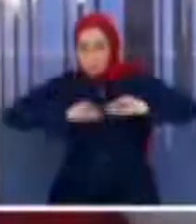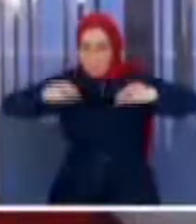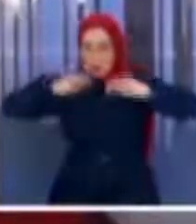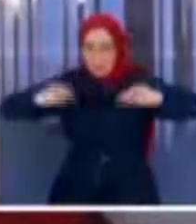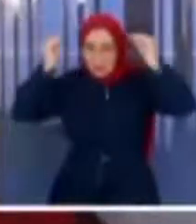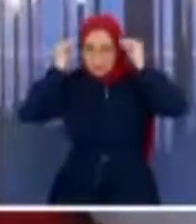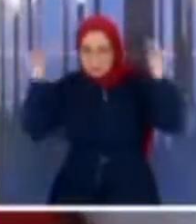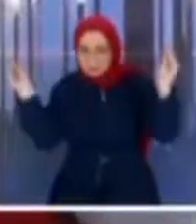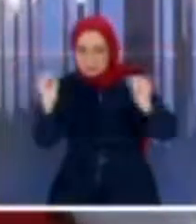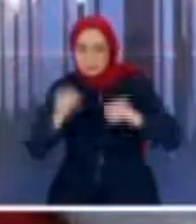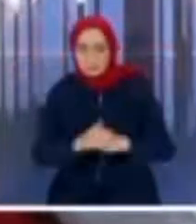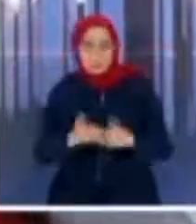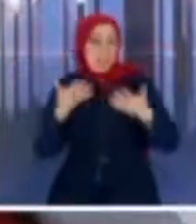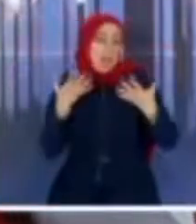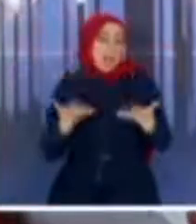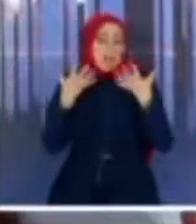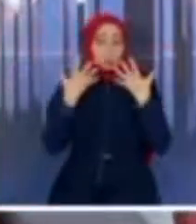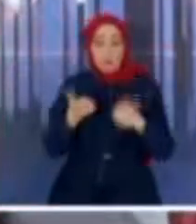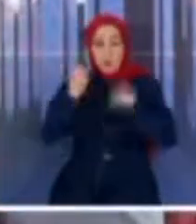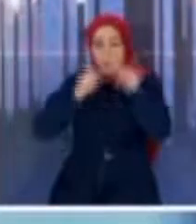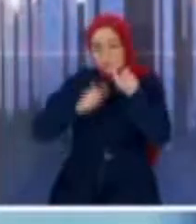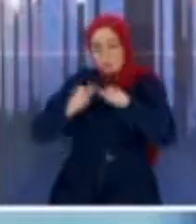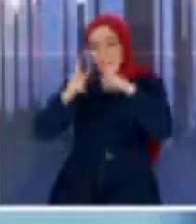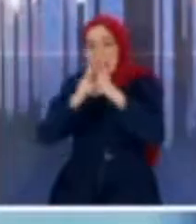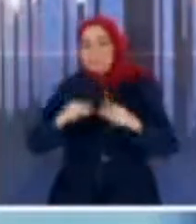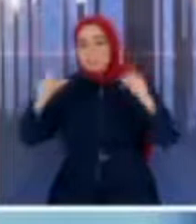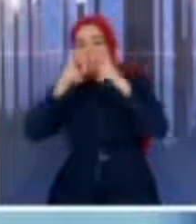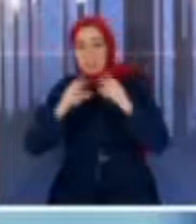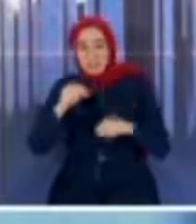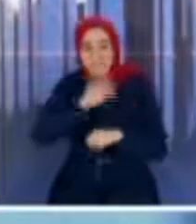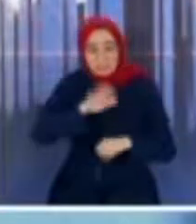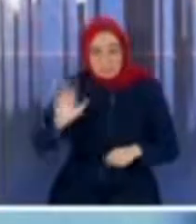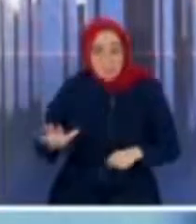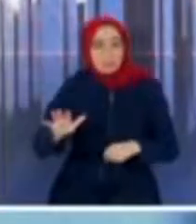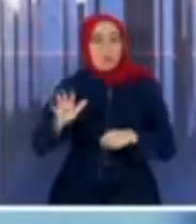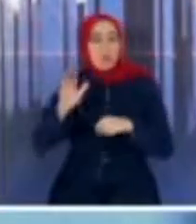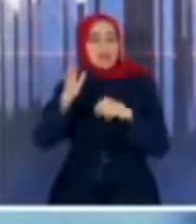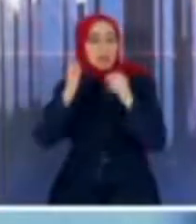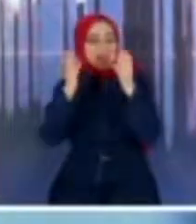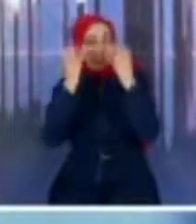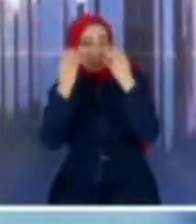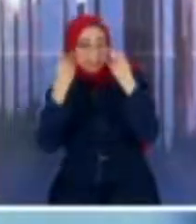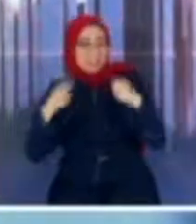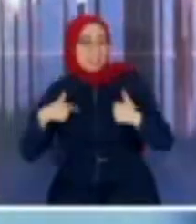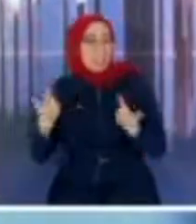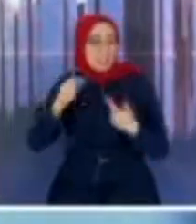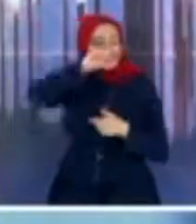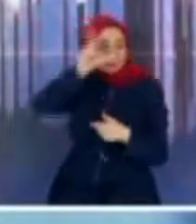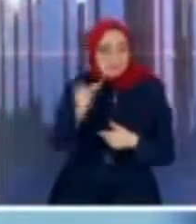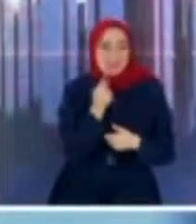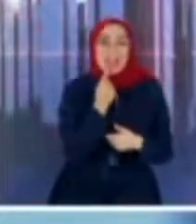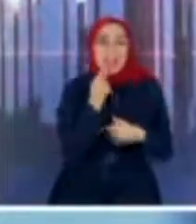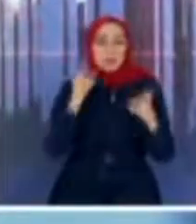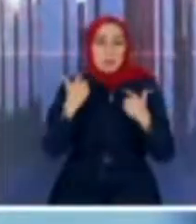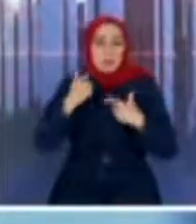احنا بالاساس نسعى الى تربيه الناشئه والاطفال كيف ما شفنا على تربيتهم على ثقافه الاسعافات الاوليه. لازم العباد الكل تعرف